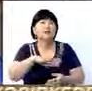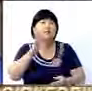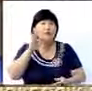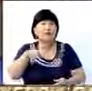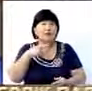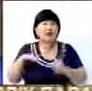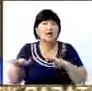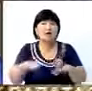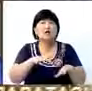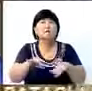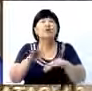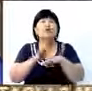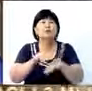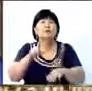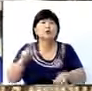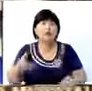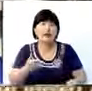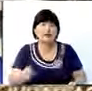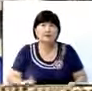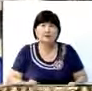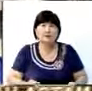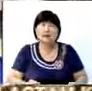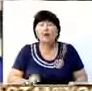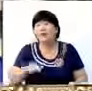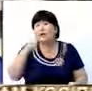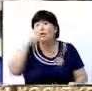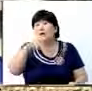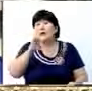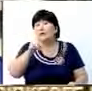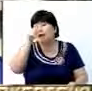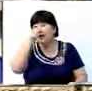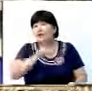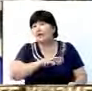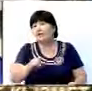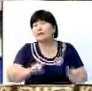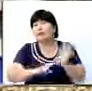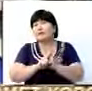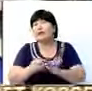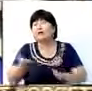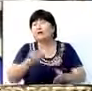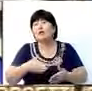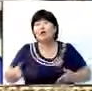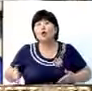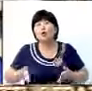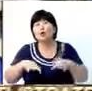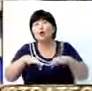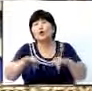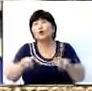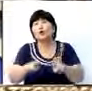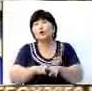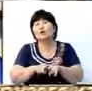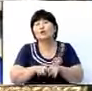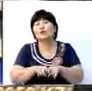дейді шараны ұйымдастырушылар. Осы жылдың мамыр айынан бастап бізде жолдағы сыбайлас жемқорлықты